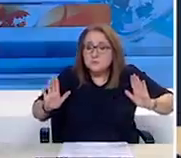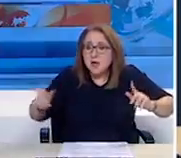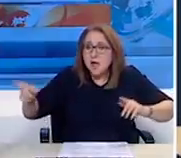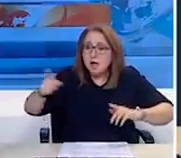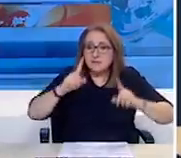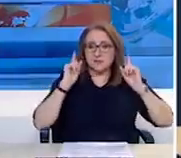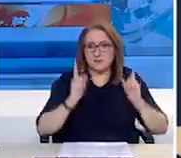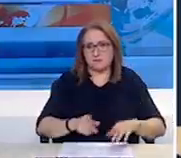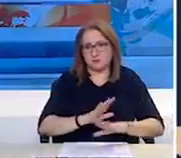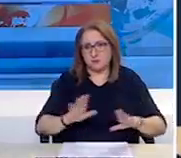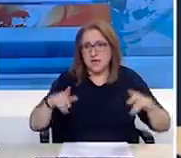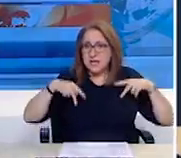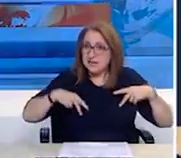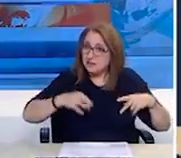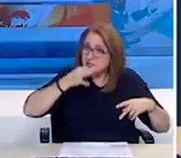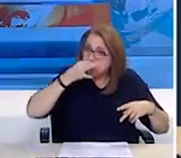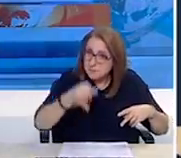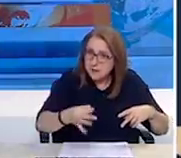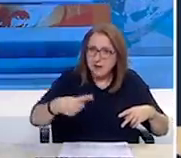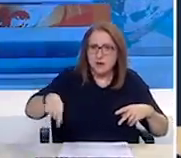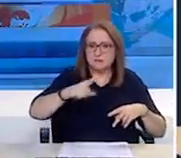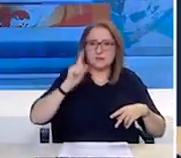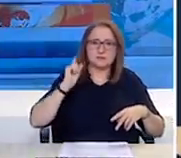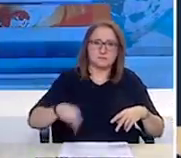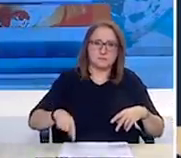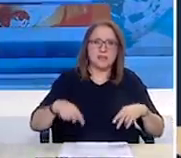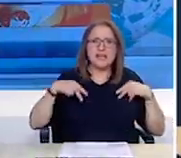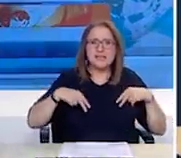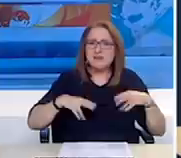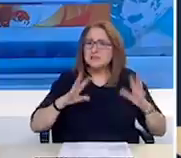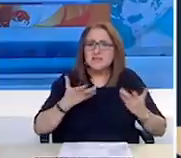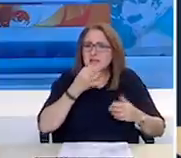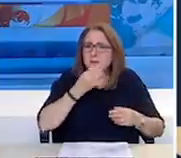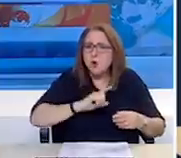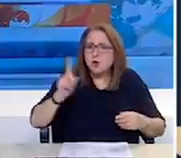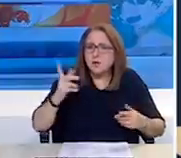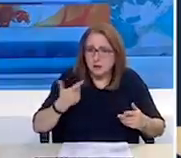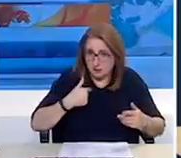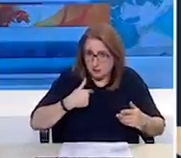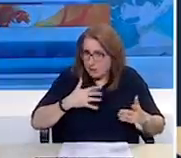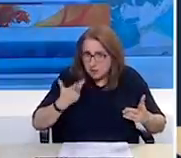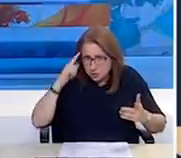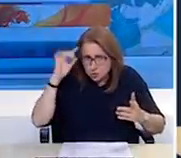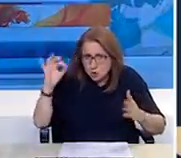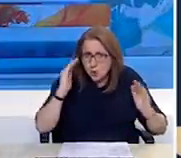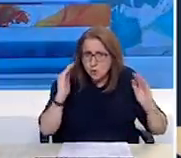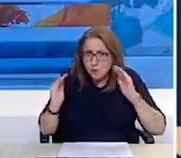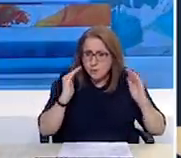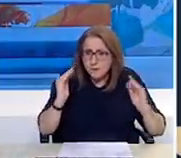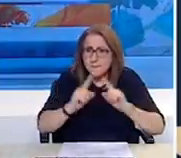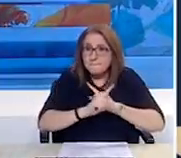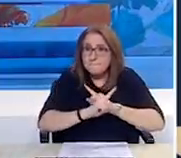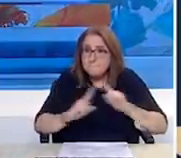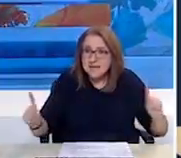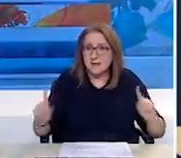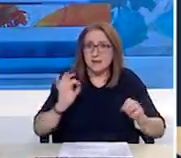που είναι ο περιορισμός της διασποράς του κορονοϊού και να μην μεγεθύνει το πρόβλημα, κάτι που αναπόφευκτα θα συνέβαινε αν αποφάσιζε να